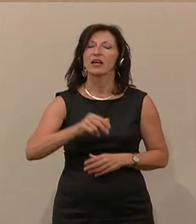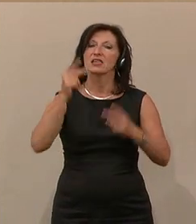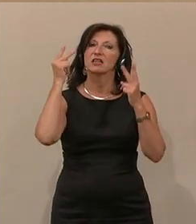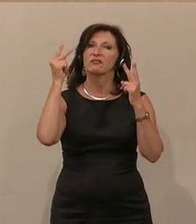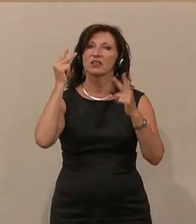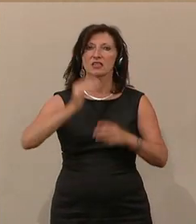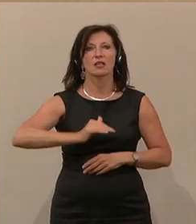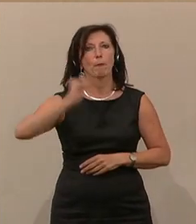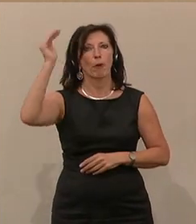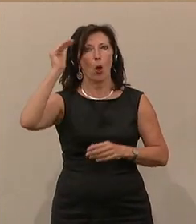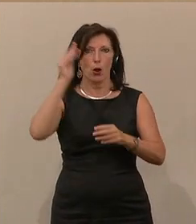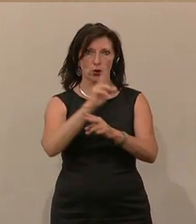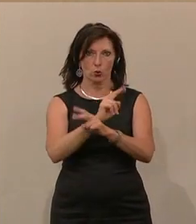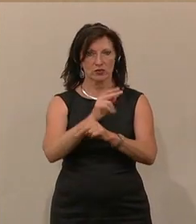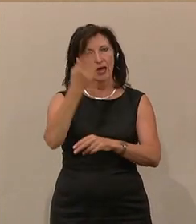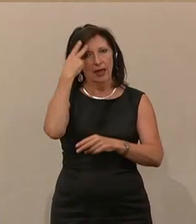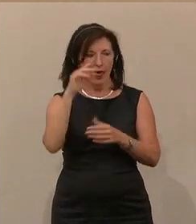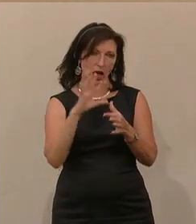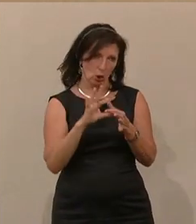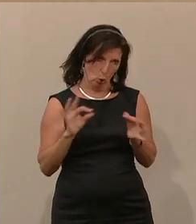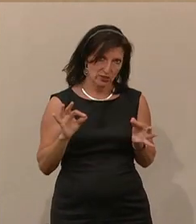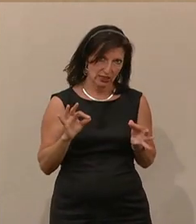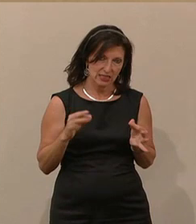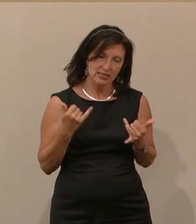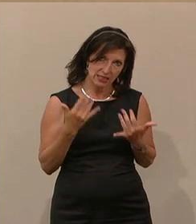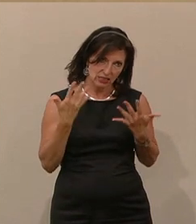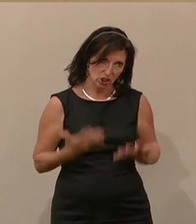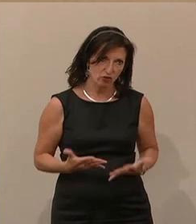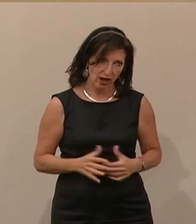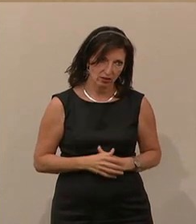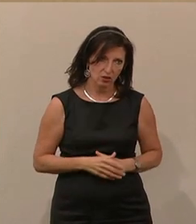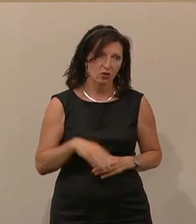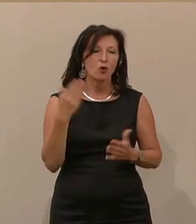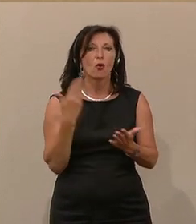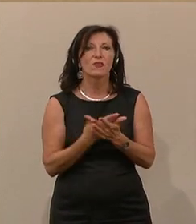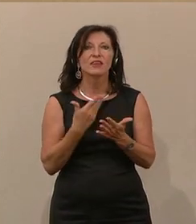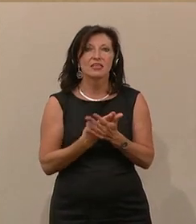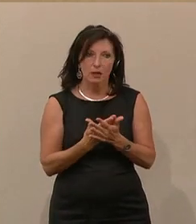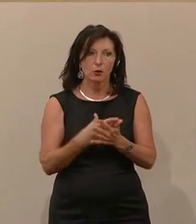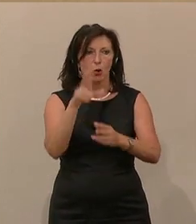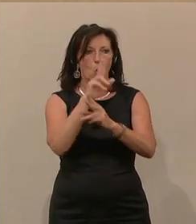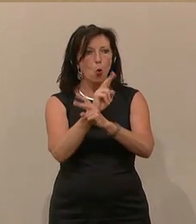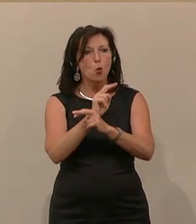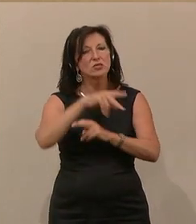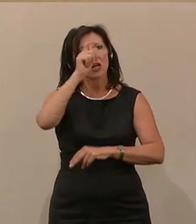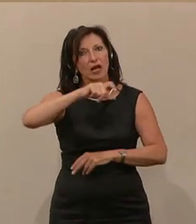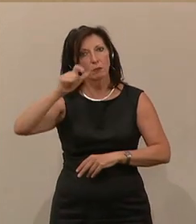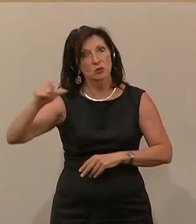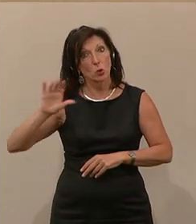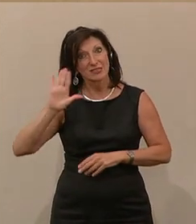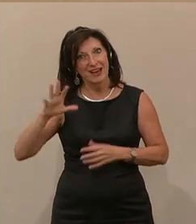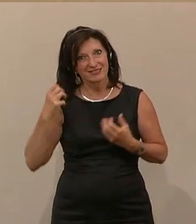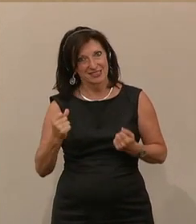behörde unseres landes der rosenkranz ist geschwächt und damit letztlich die sicherheit der österreicherinnen und österreicher